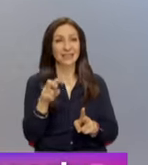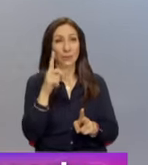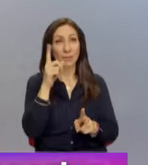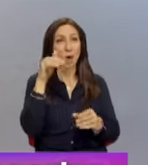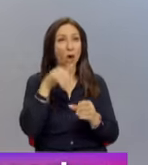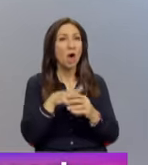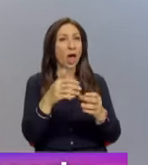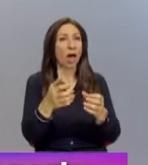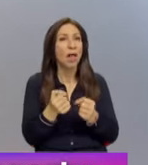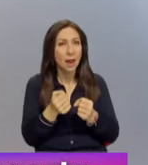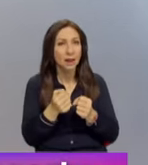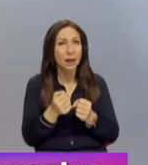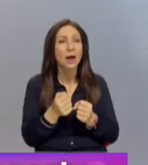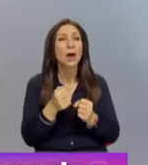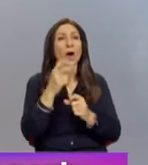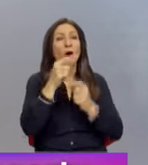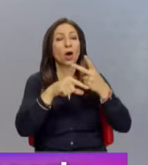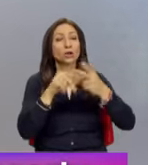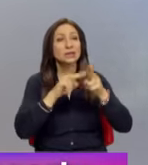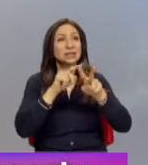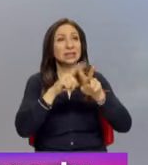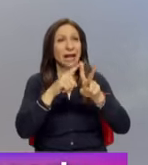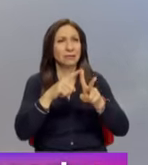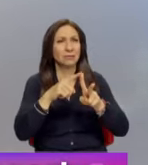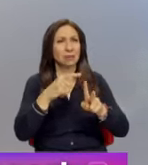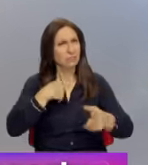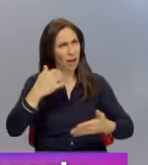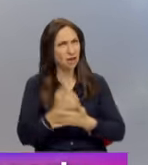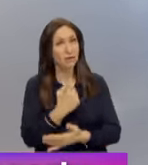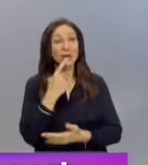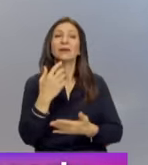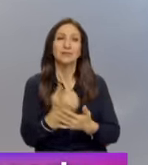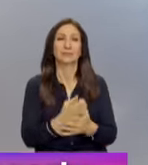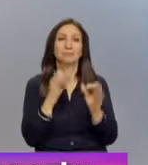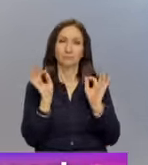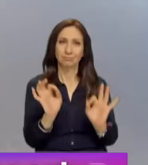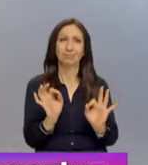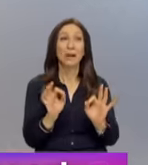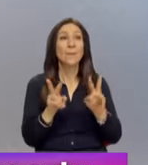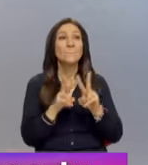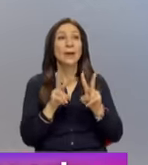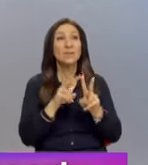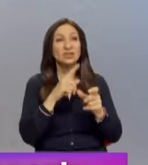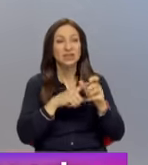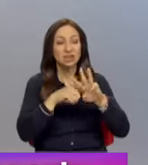%40,88'lik bir oy oranıyla Özkan Yalım iddia ortaya koymuştu, kazandı. Mehmet Çakın